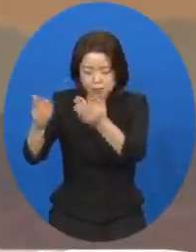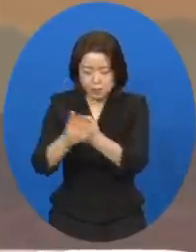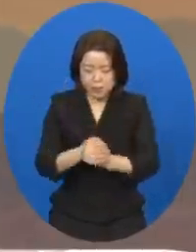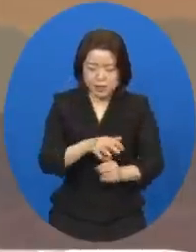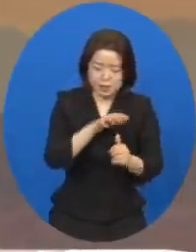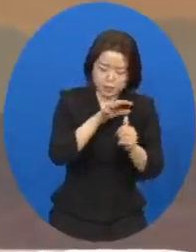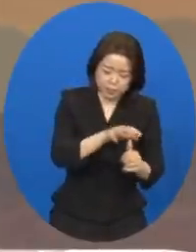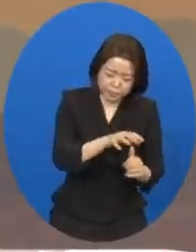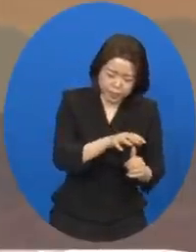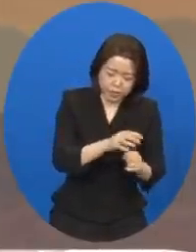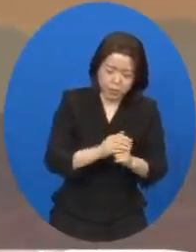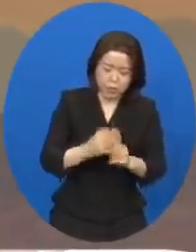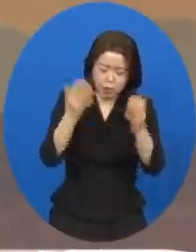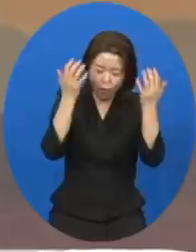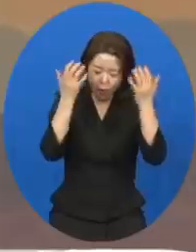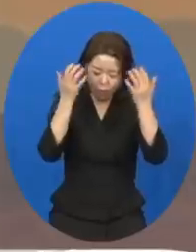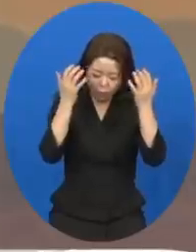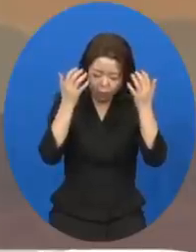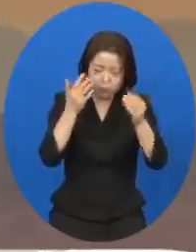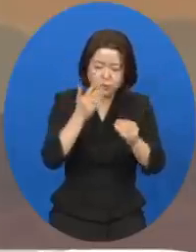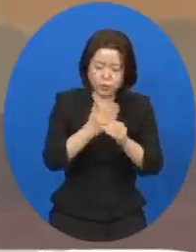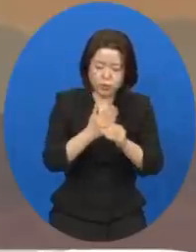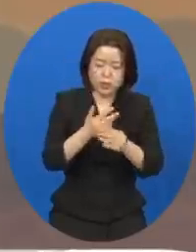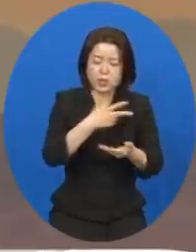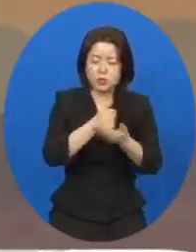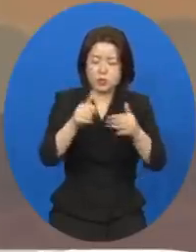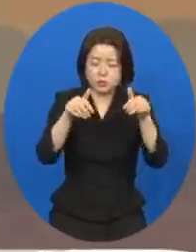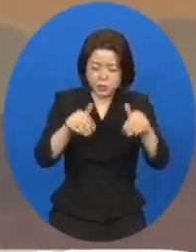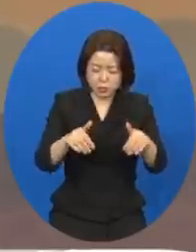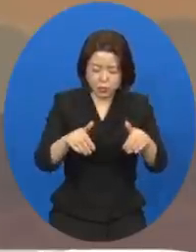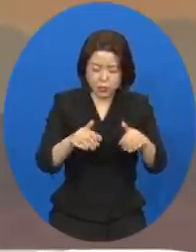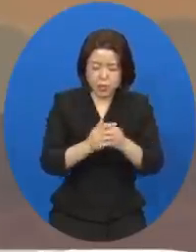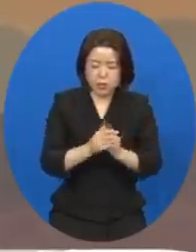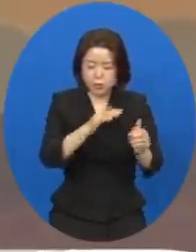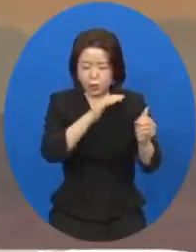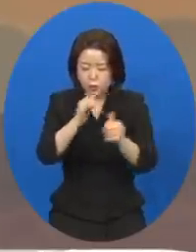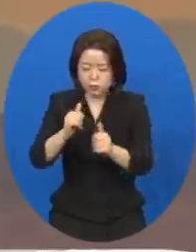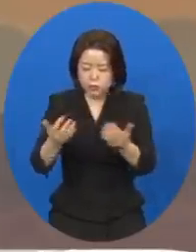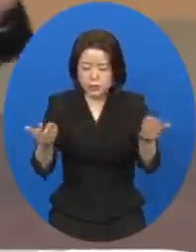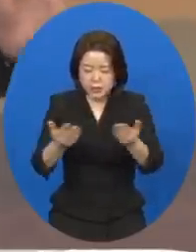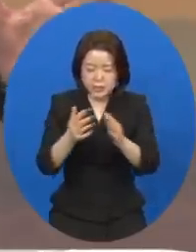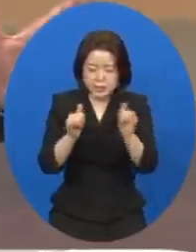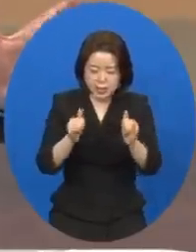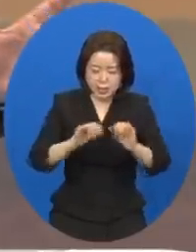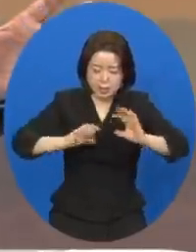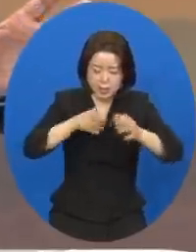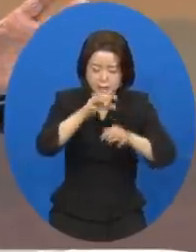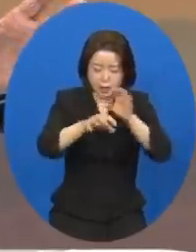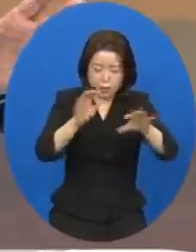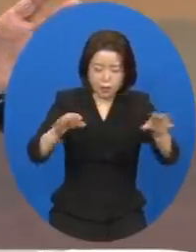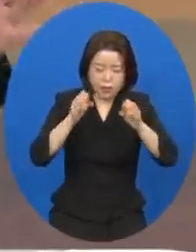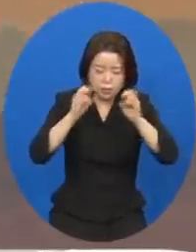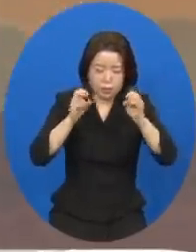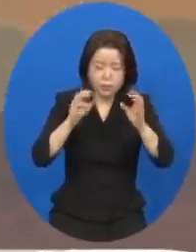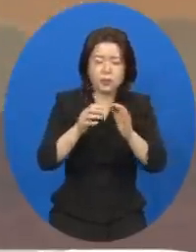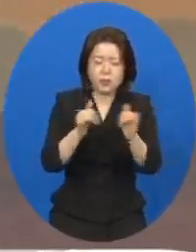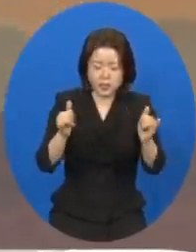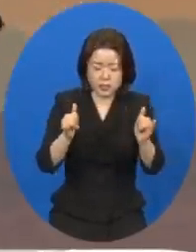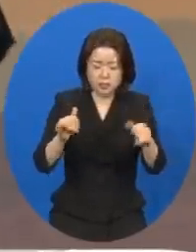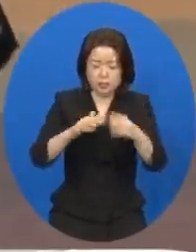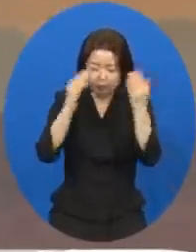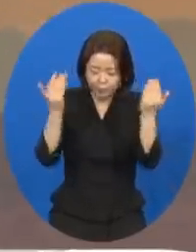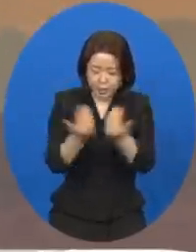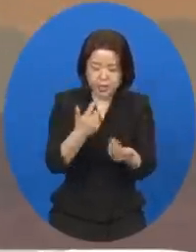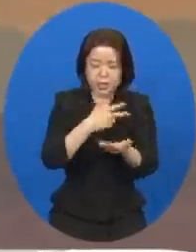억눌리고 고통당하는 주의 종들, 사명자들, 세계 곳곳에 나가 있는 선교사님들 다